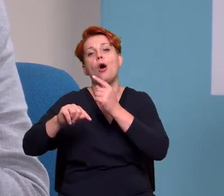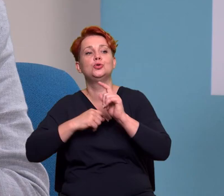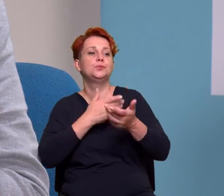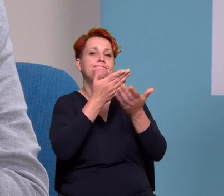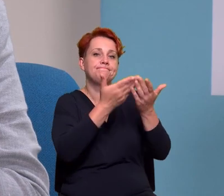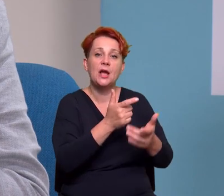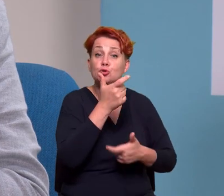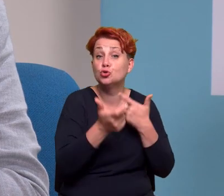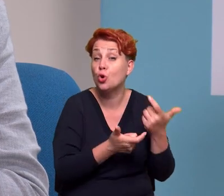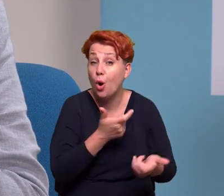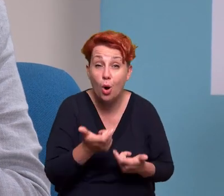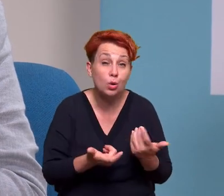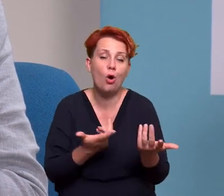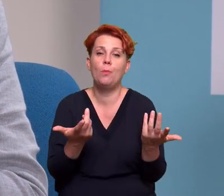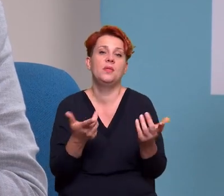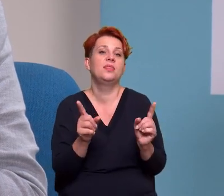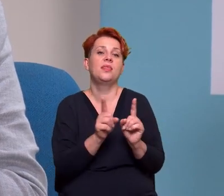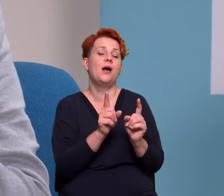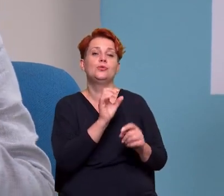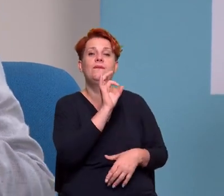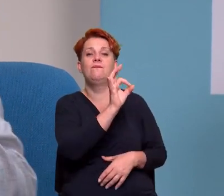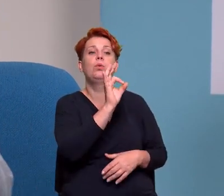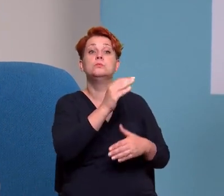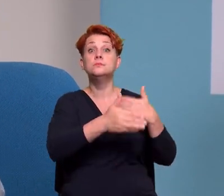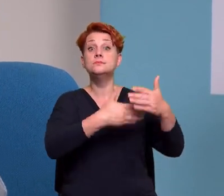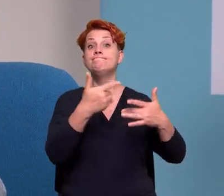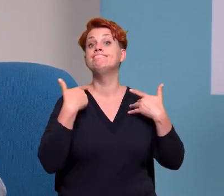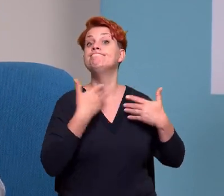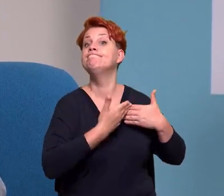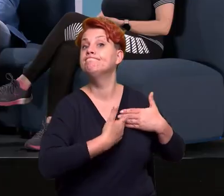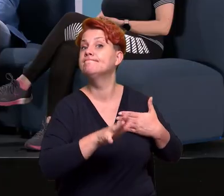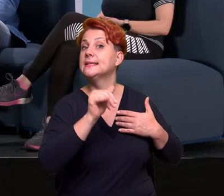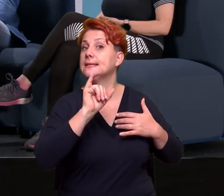robił, jakie były jego dalsze losy. Czyli